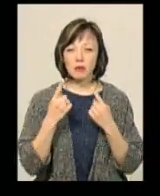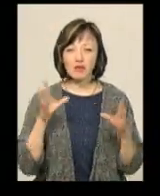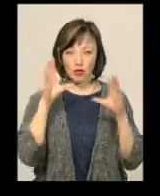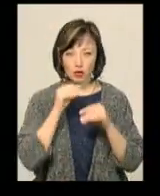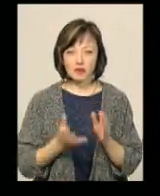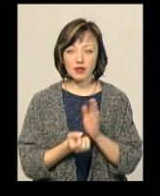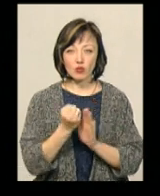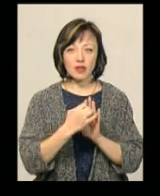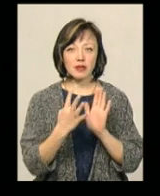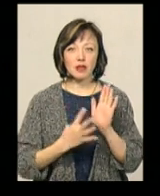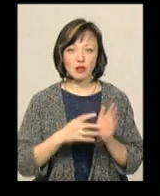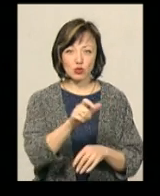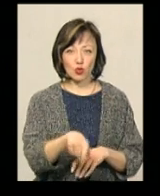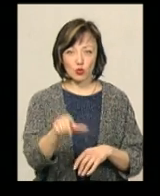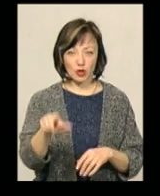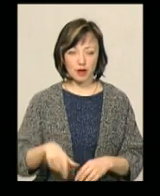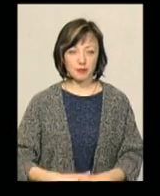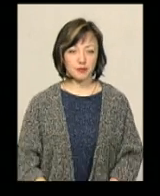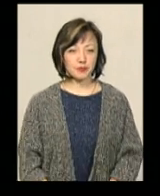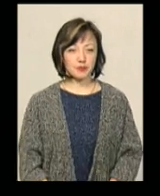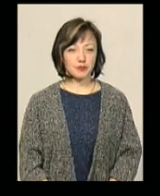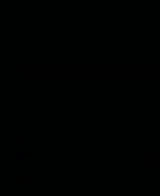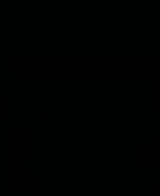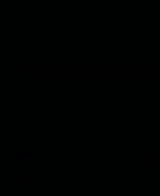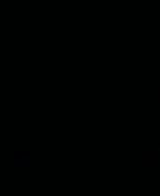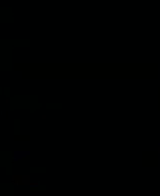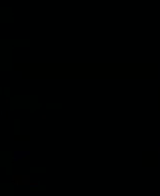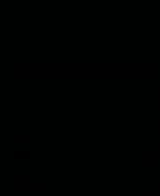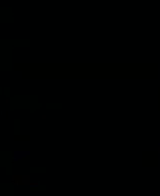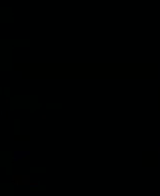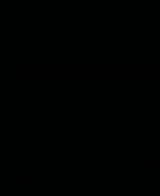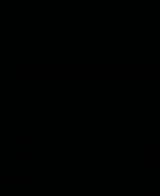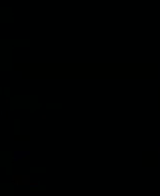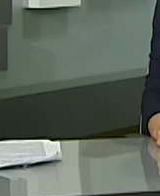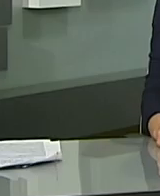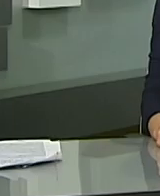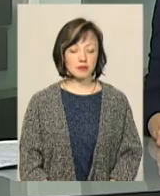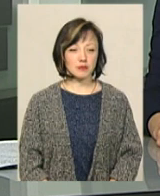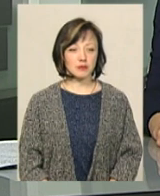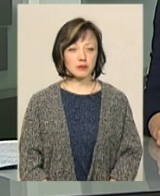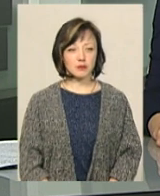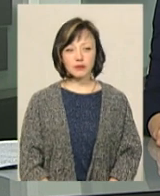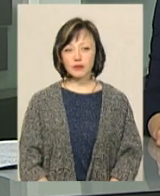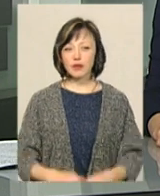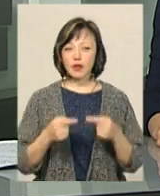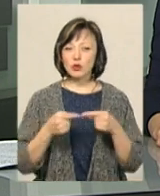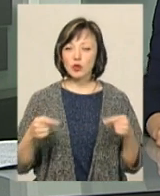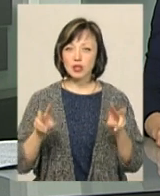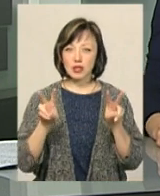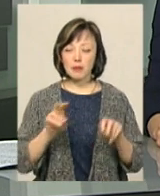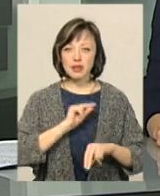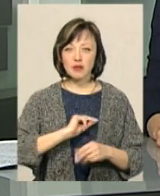вдалося врятувати 19 людей. Юрій Курочка, Володимир Паламар, новини Поділля, Центр. До інших тем,